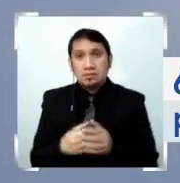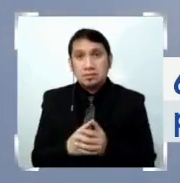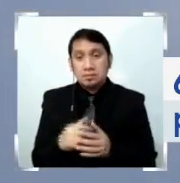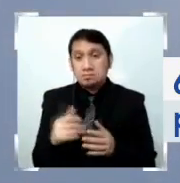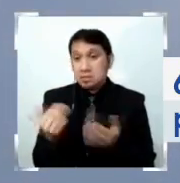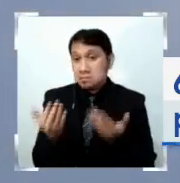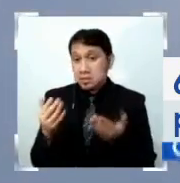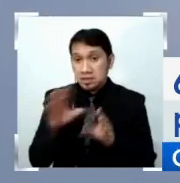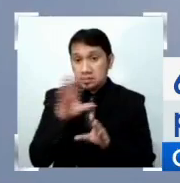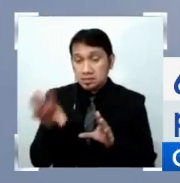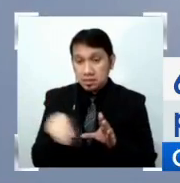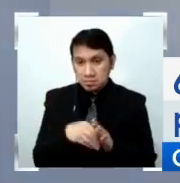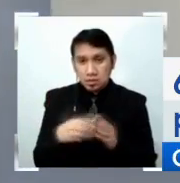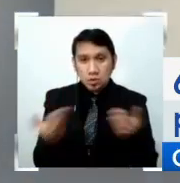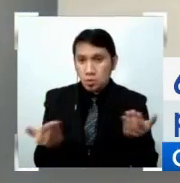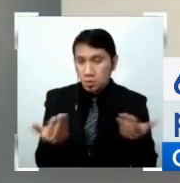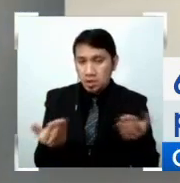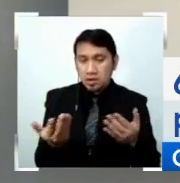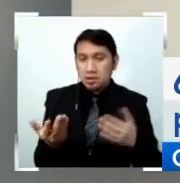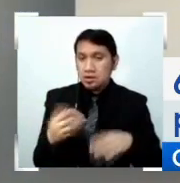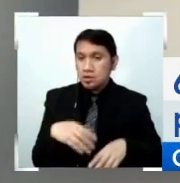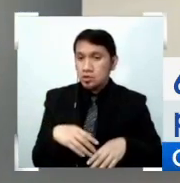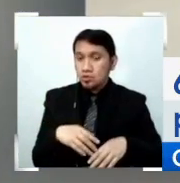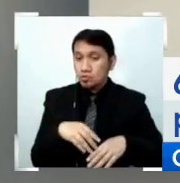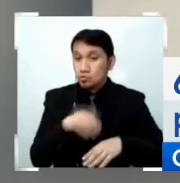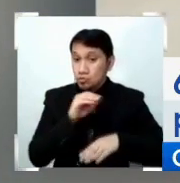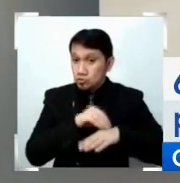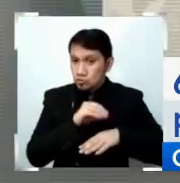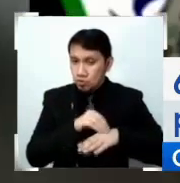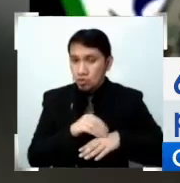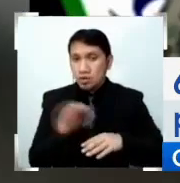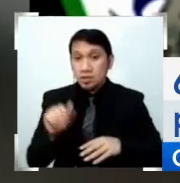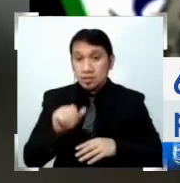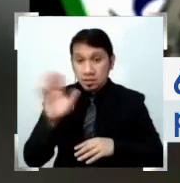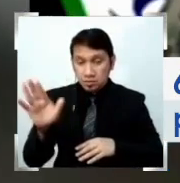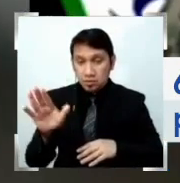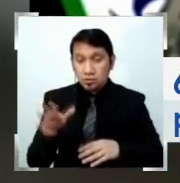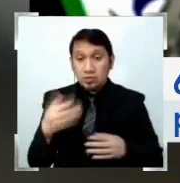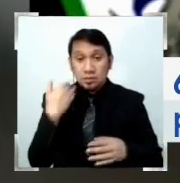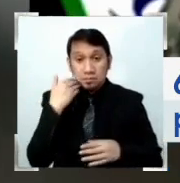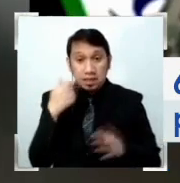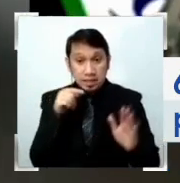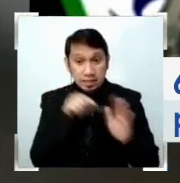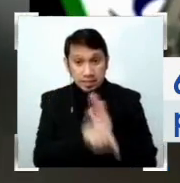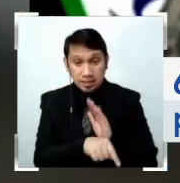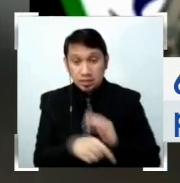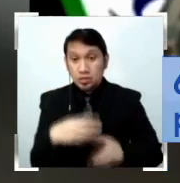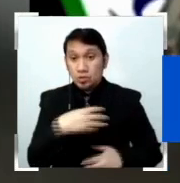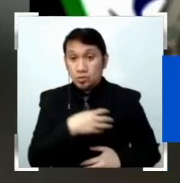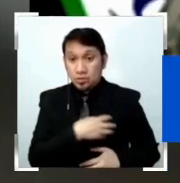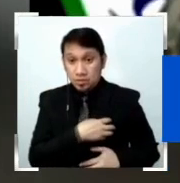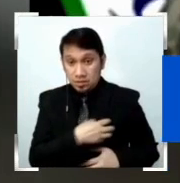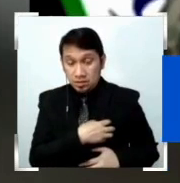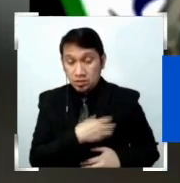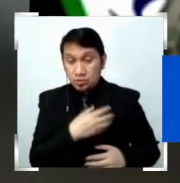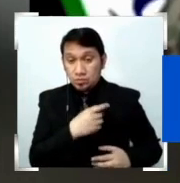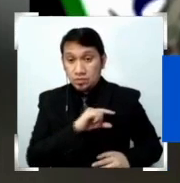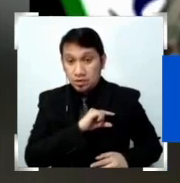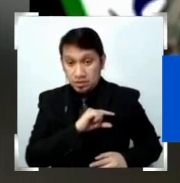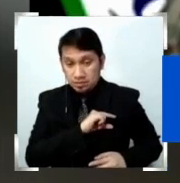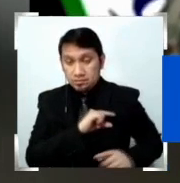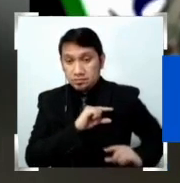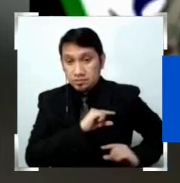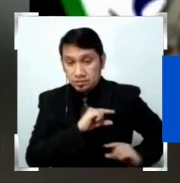sa isang convenience store sa Antipolo kung saan napatay ang guard on duty. Based on our information,